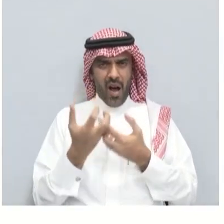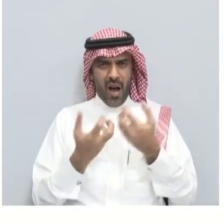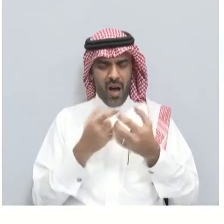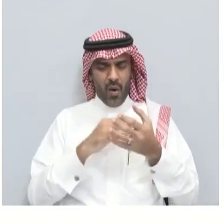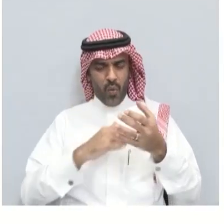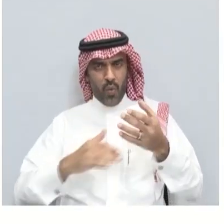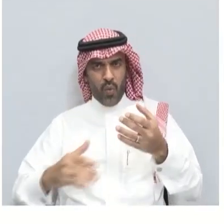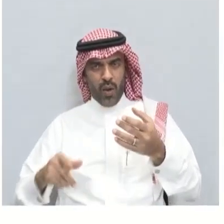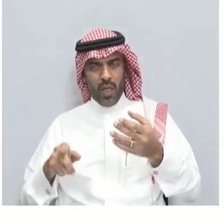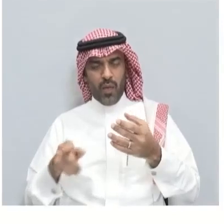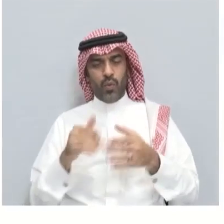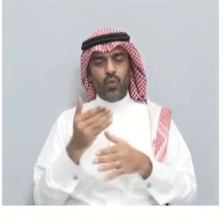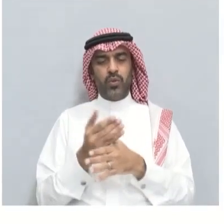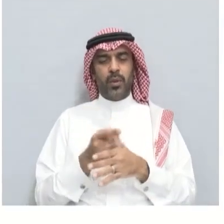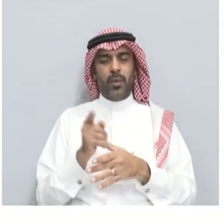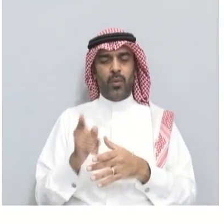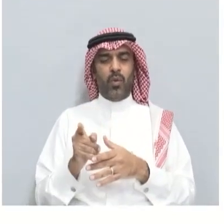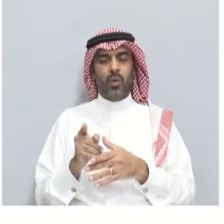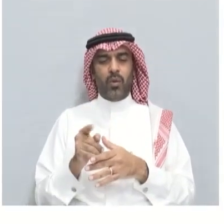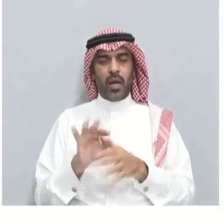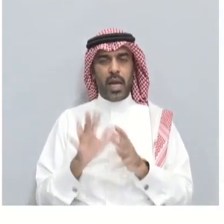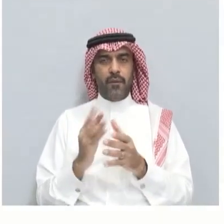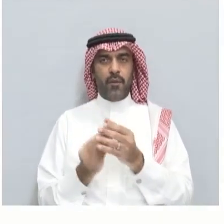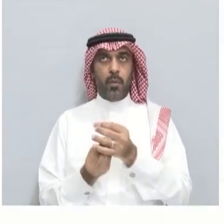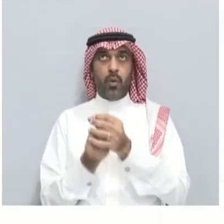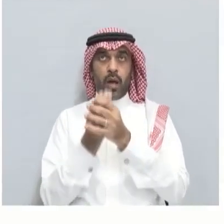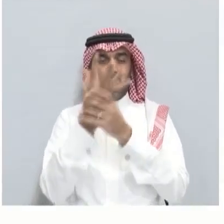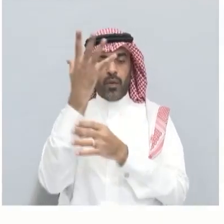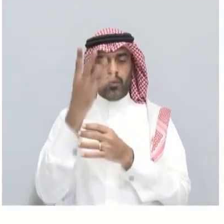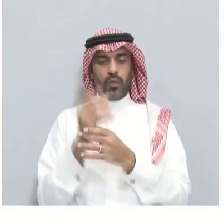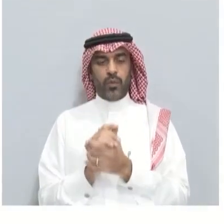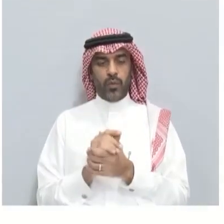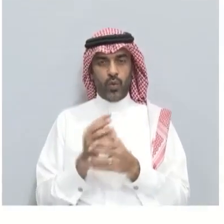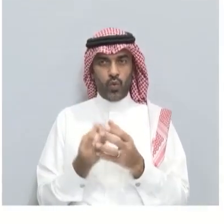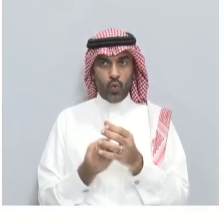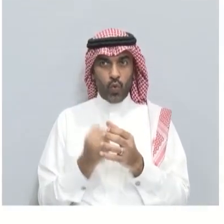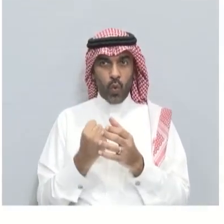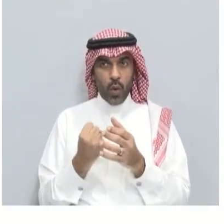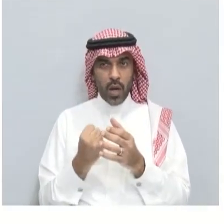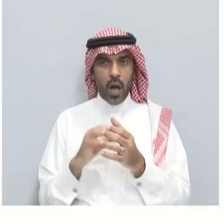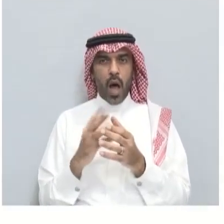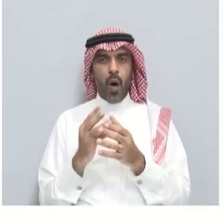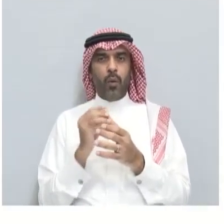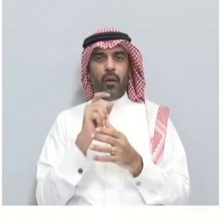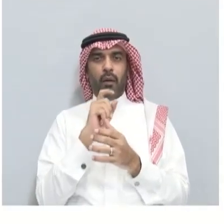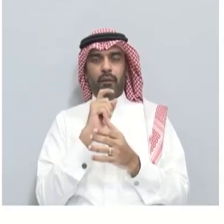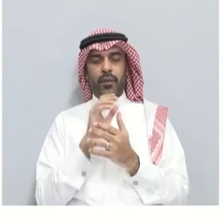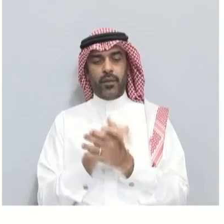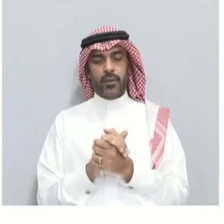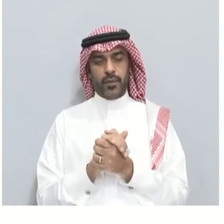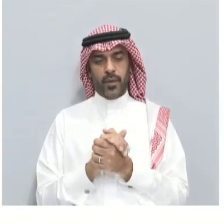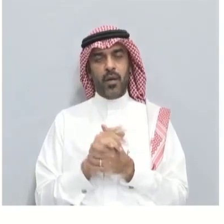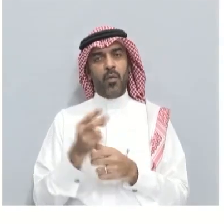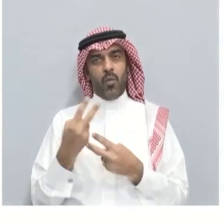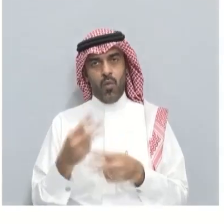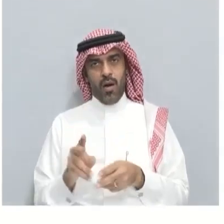برايكم في ذلك نعم مكونات السهاره طبعا نوافق عليها اذا كانت غنيه في ما في السيليكا فهي